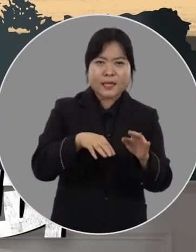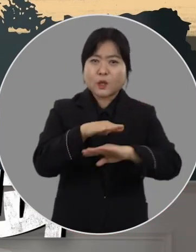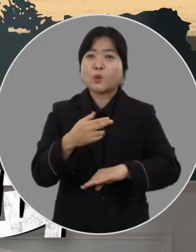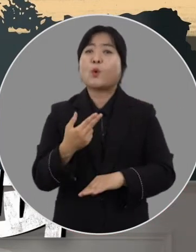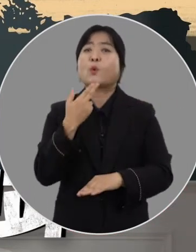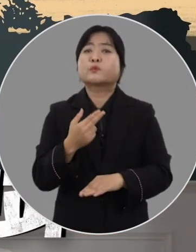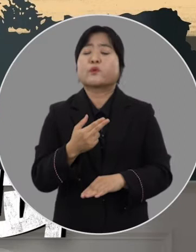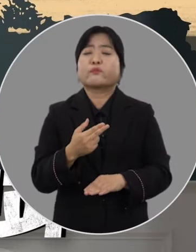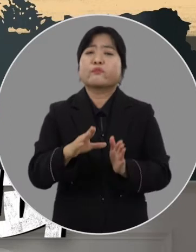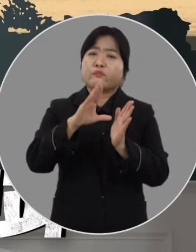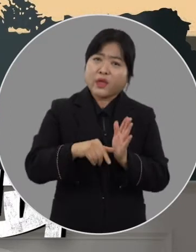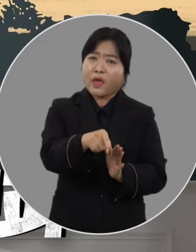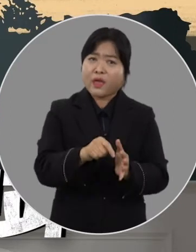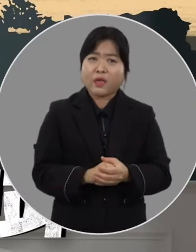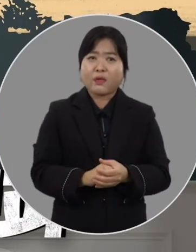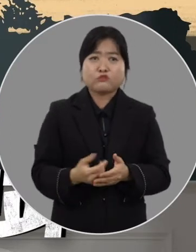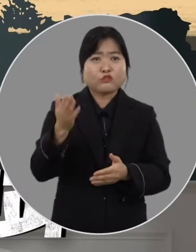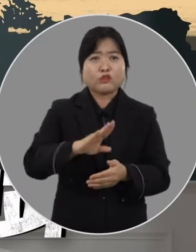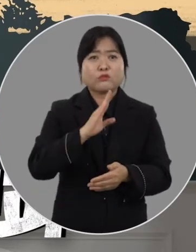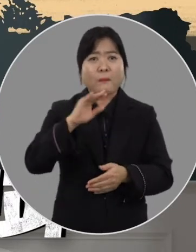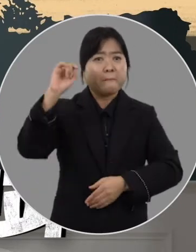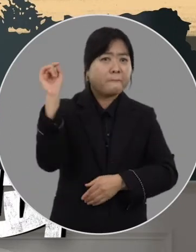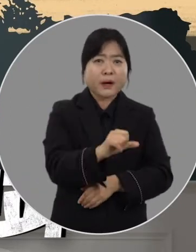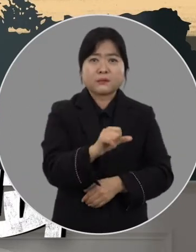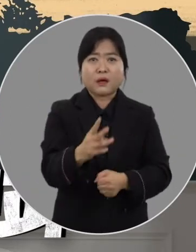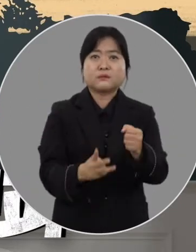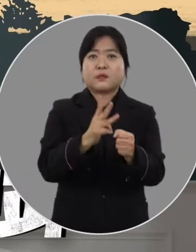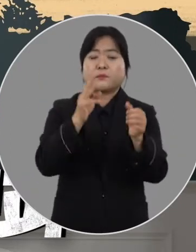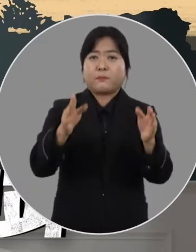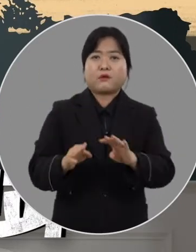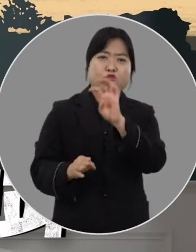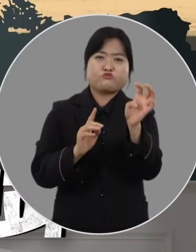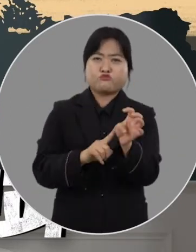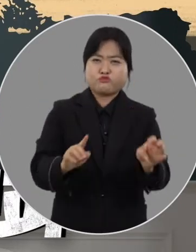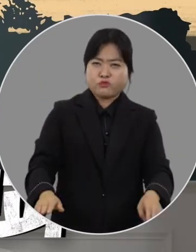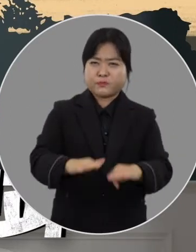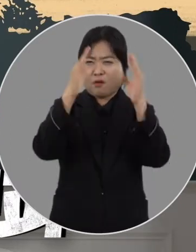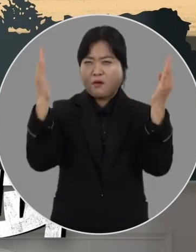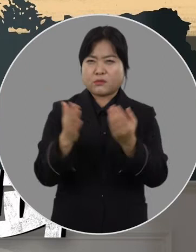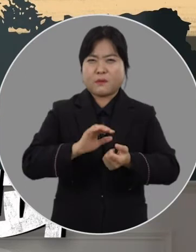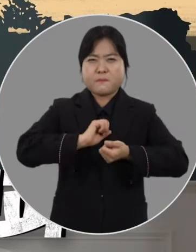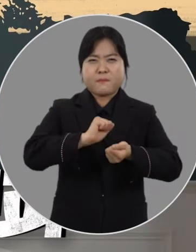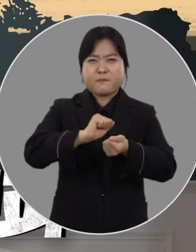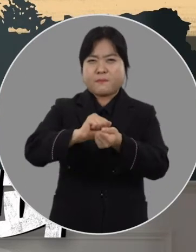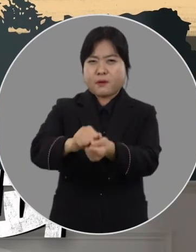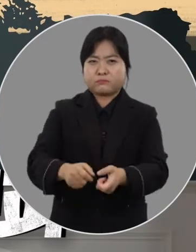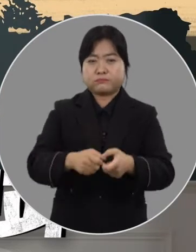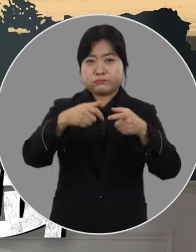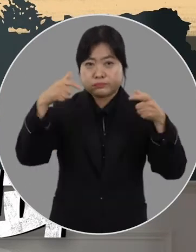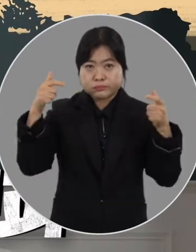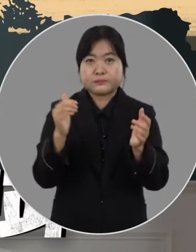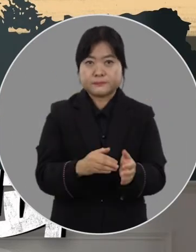자동차가 없었던 시절을 생각한다면 정말로 빠른 속도로 3년 만에 유럽 전체로 퍼져나가는